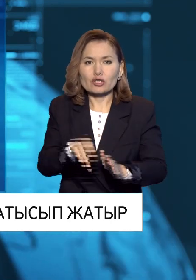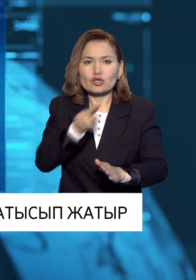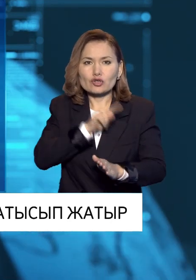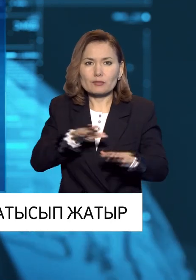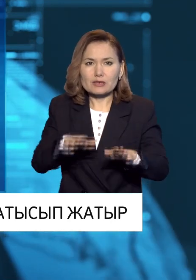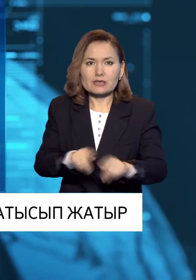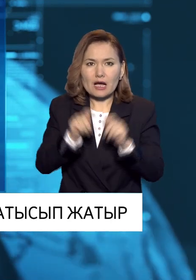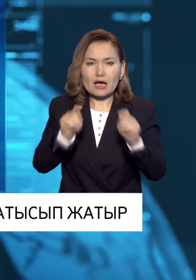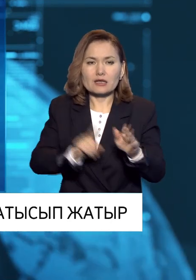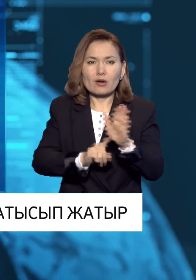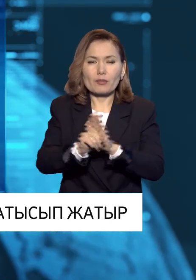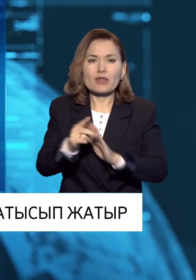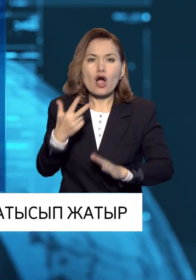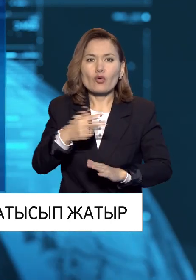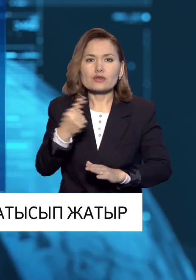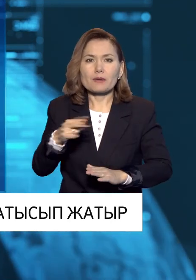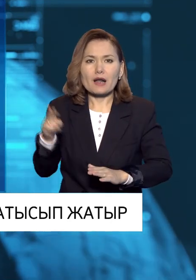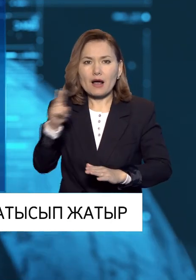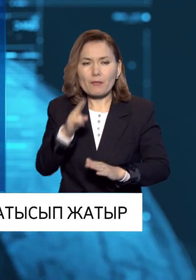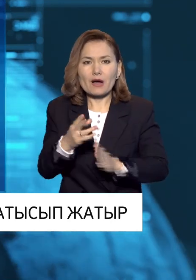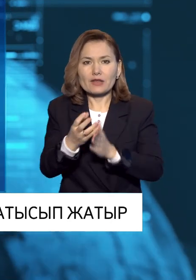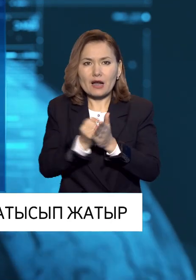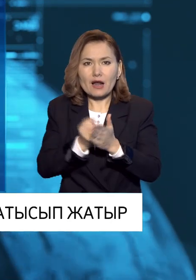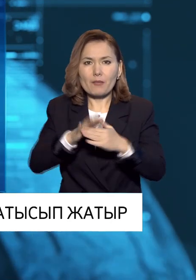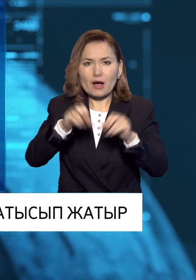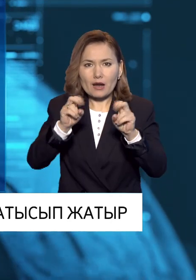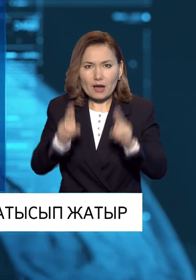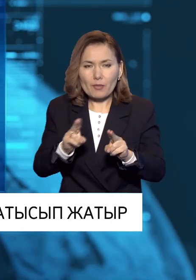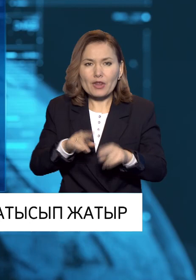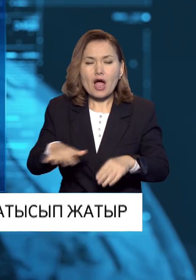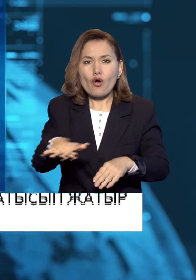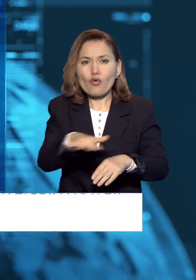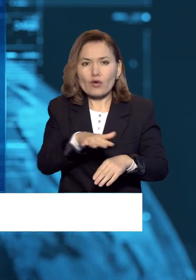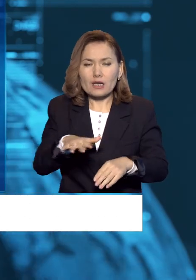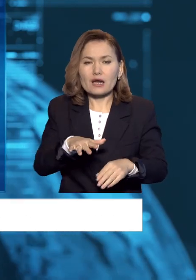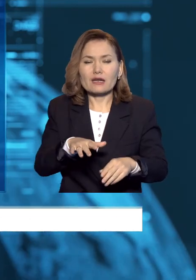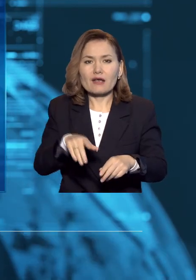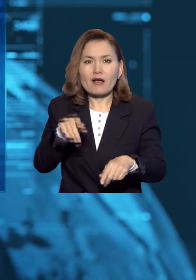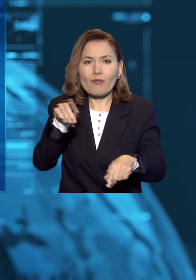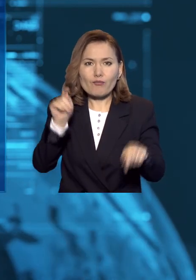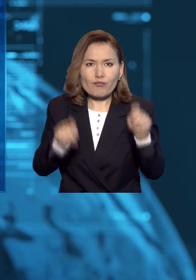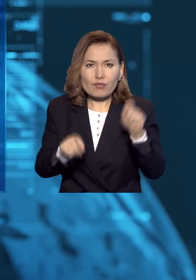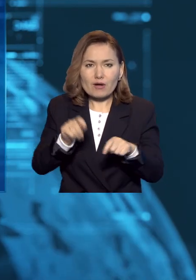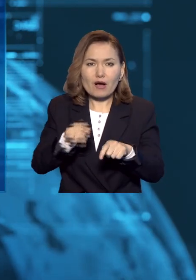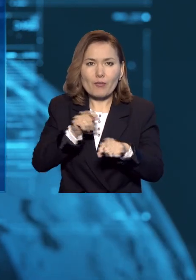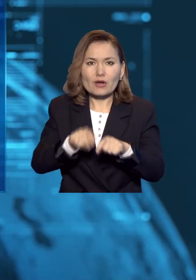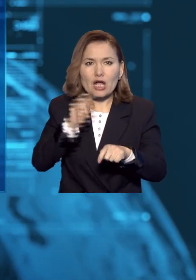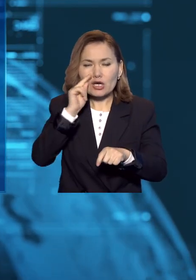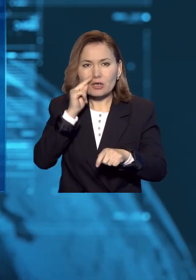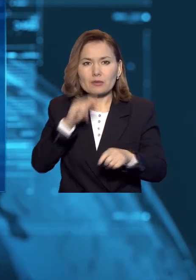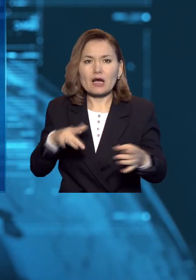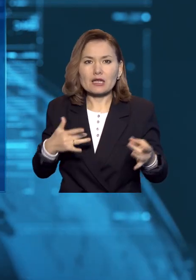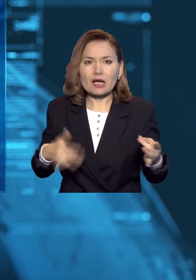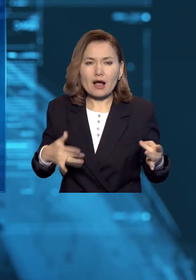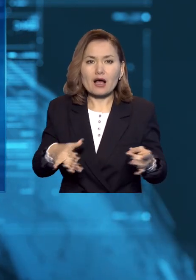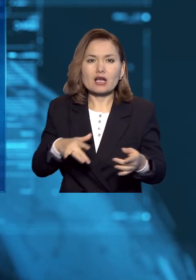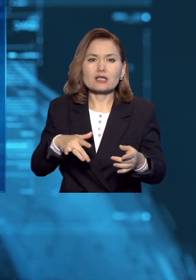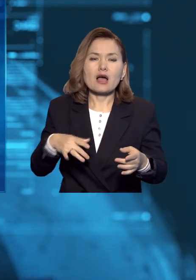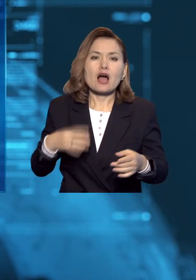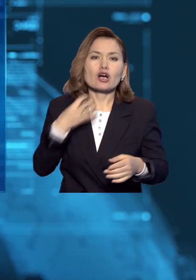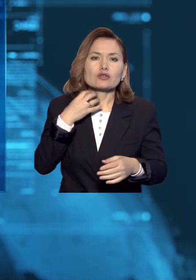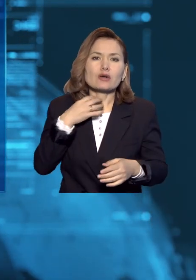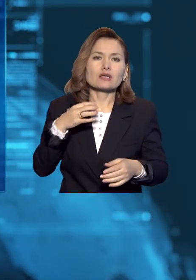құрған. 31 қаңтардан бастап резервтегі мамандардың бір бөлігі өңірлерге барады. Шымкент қаласы мен Жамбыл, Қызылорда,